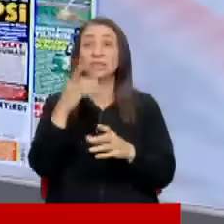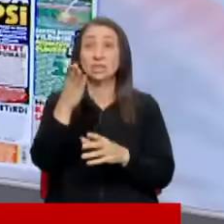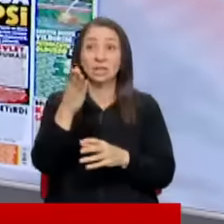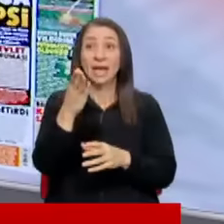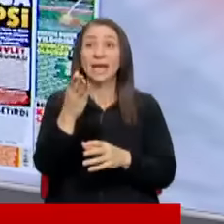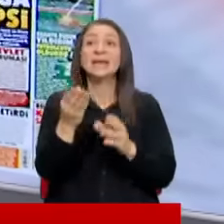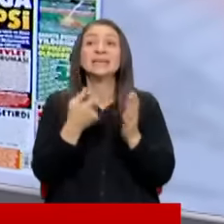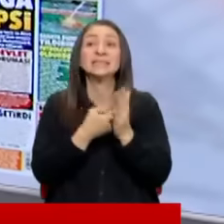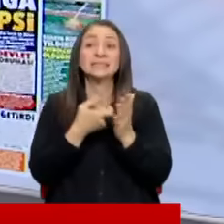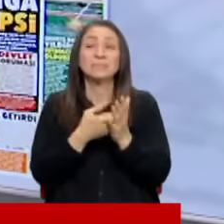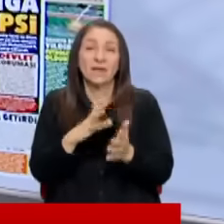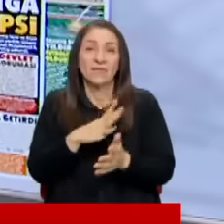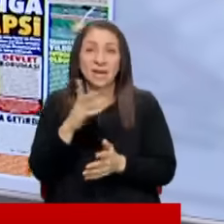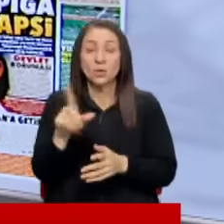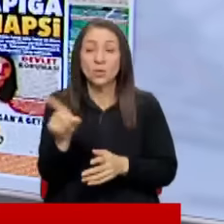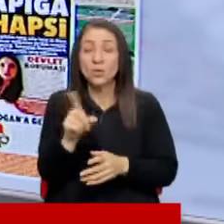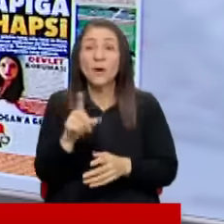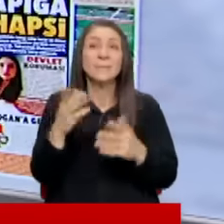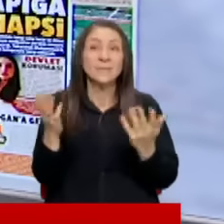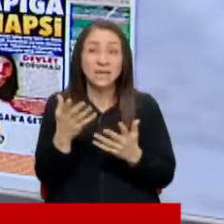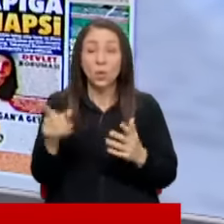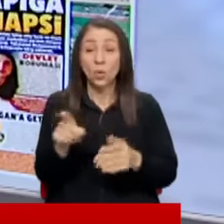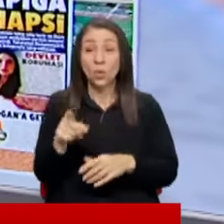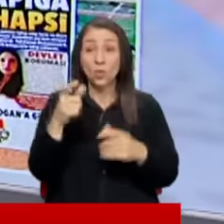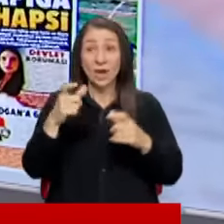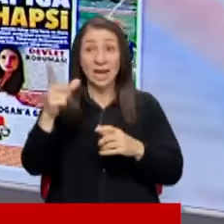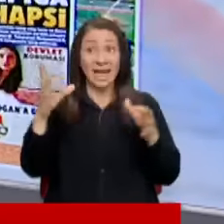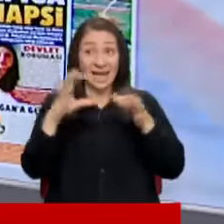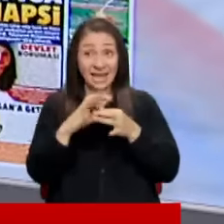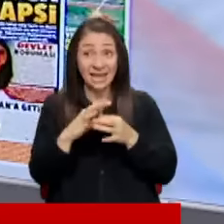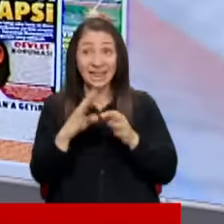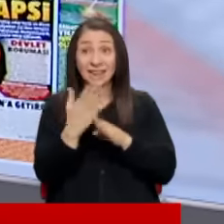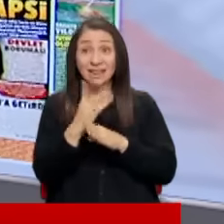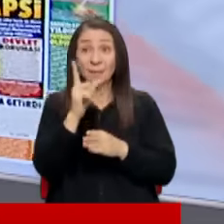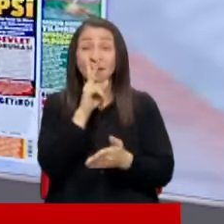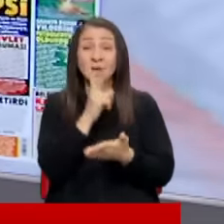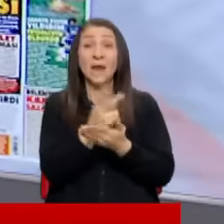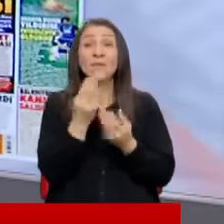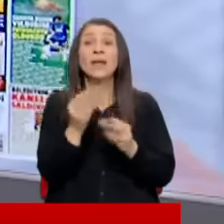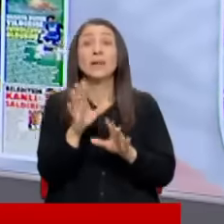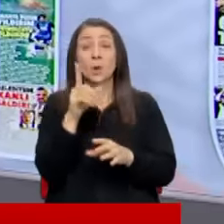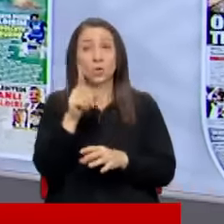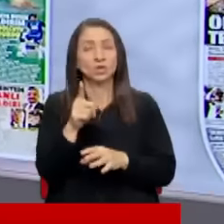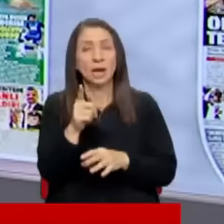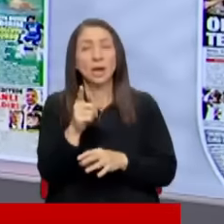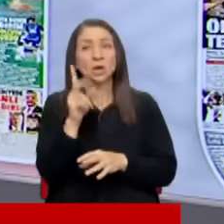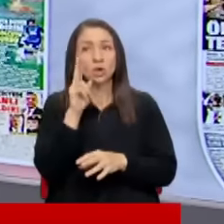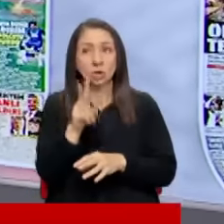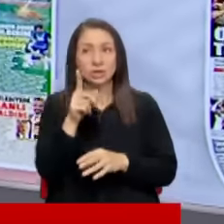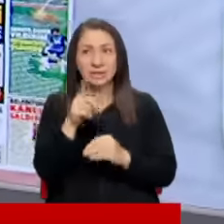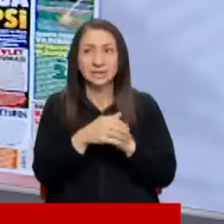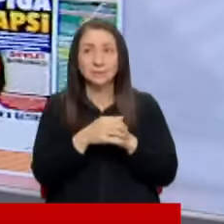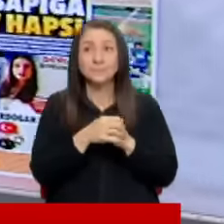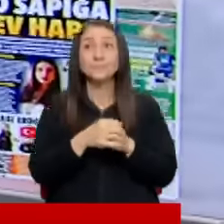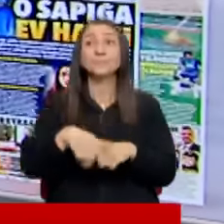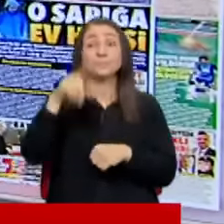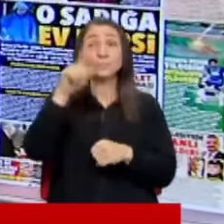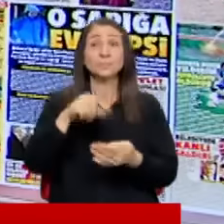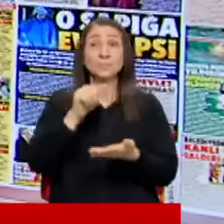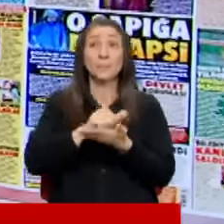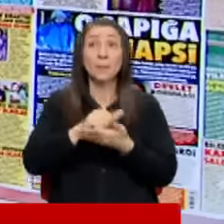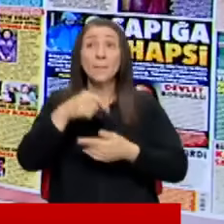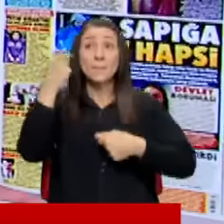karşımıza çıkan isimler var. Şanlıurfa mesela. Şanlıurfa ile ilgili neden bir karar verilemedi, onu da göreceksiniz. Bir Gün